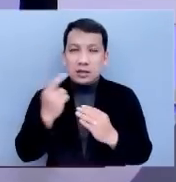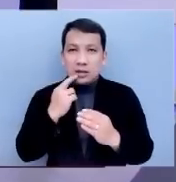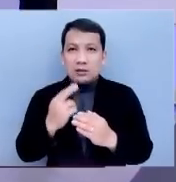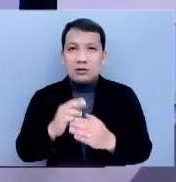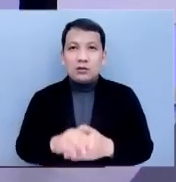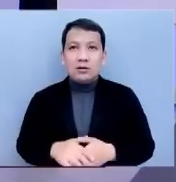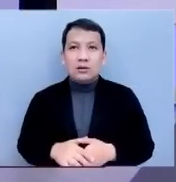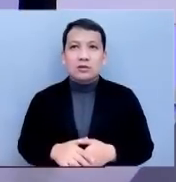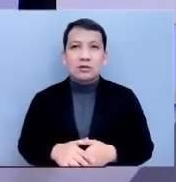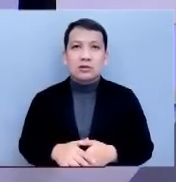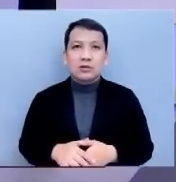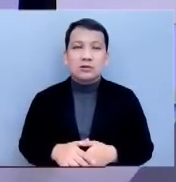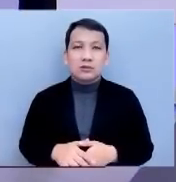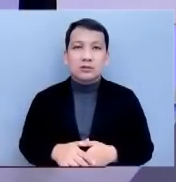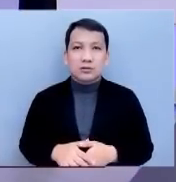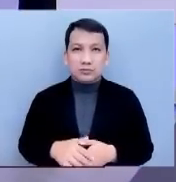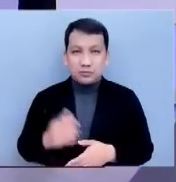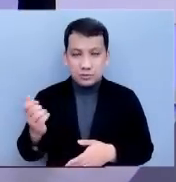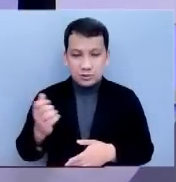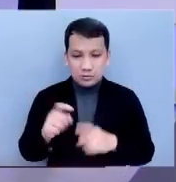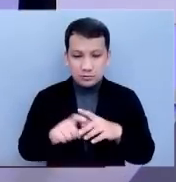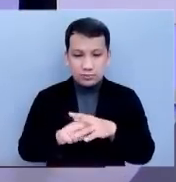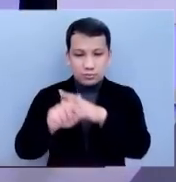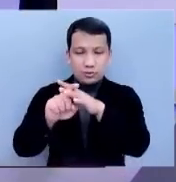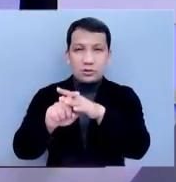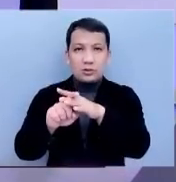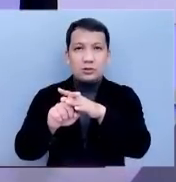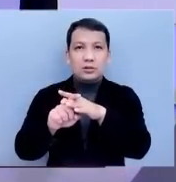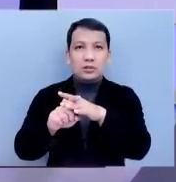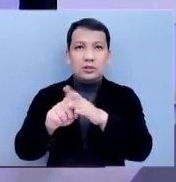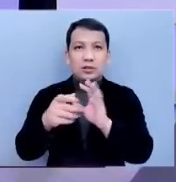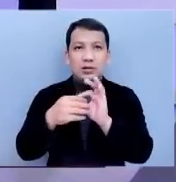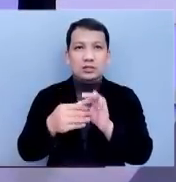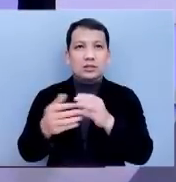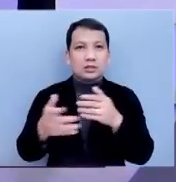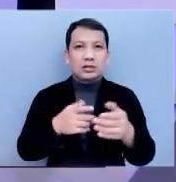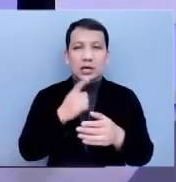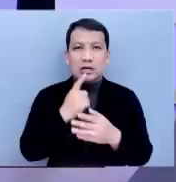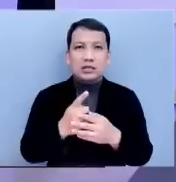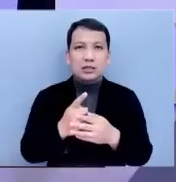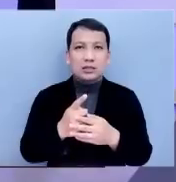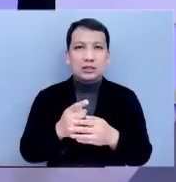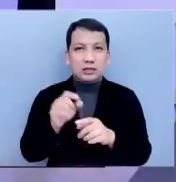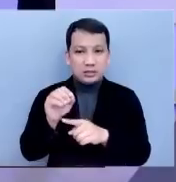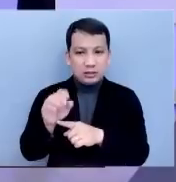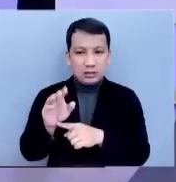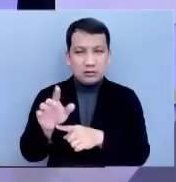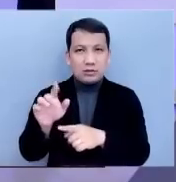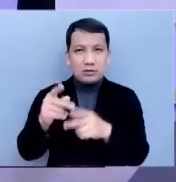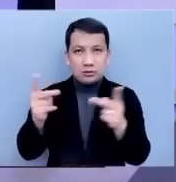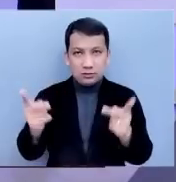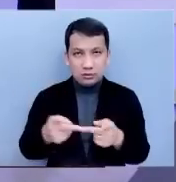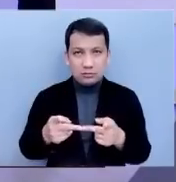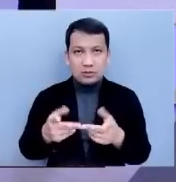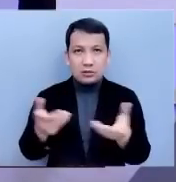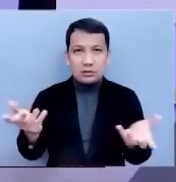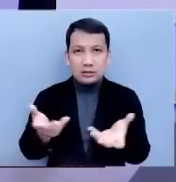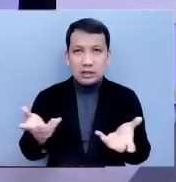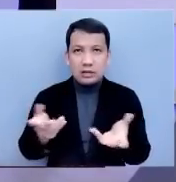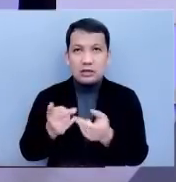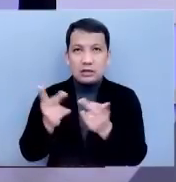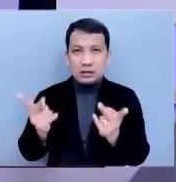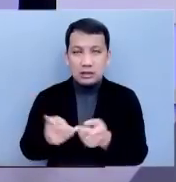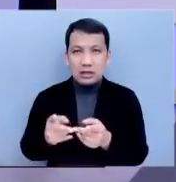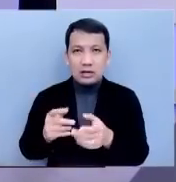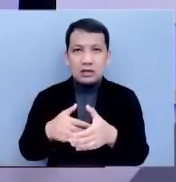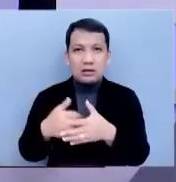raw nakapag-surface ang Titan sa ibabaw ng dagat pero hindi naman niya ma-signal ang kanyang mothership kung nasaan siya.